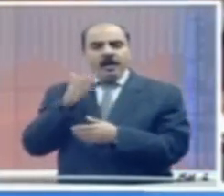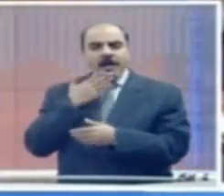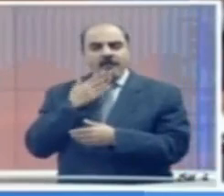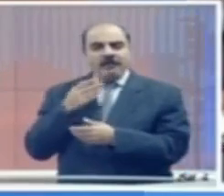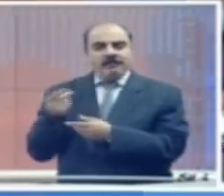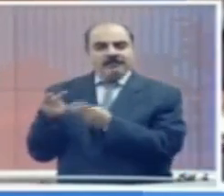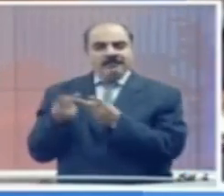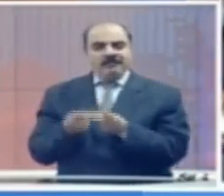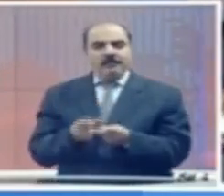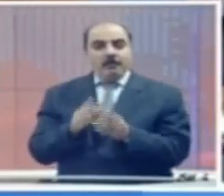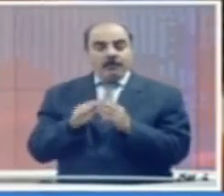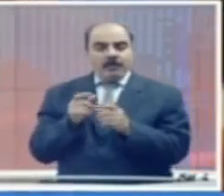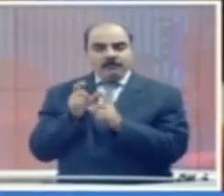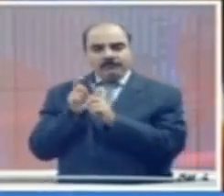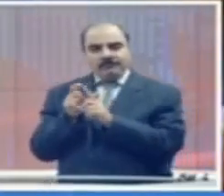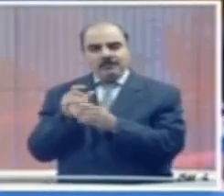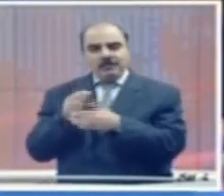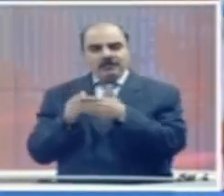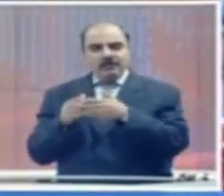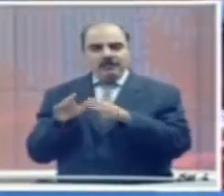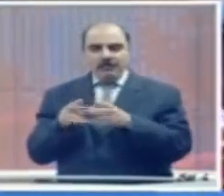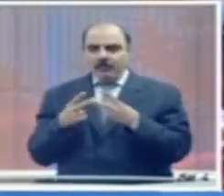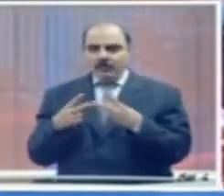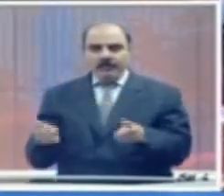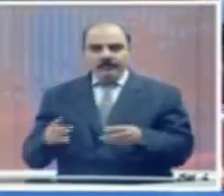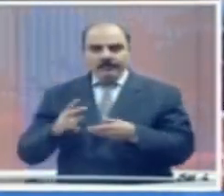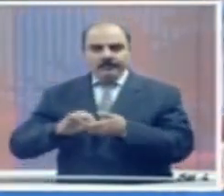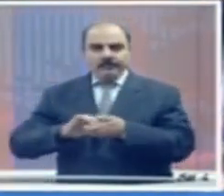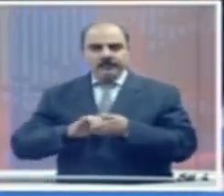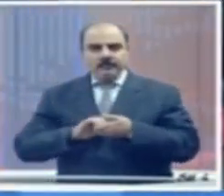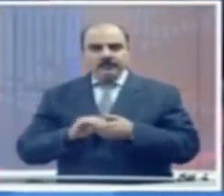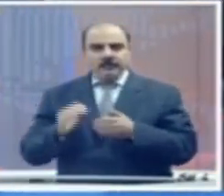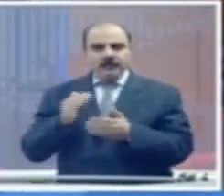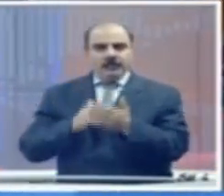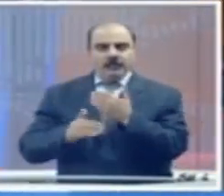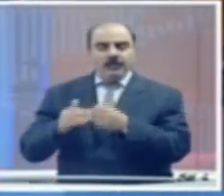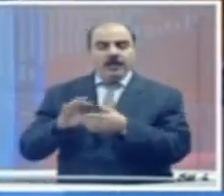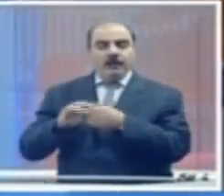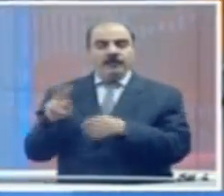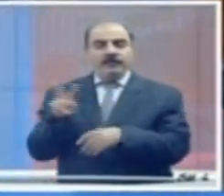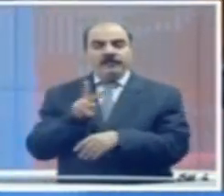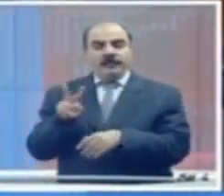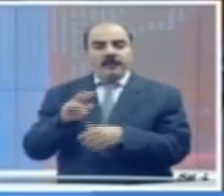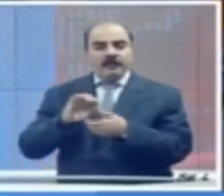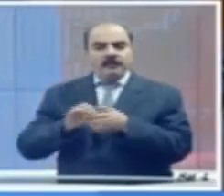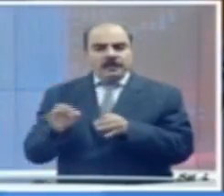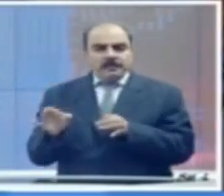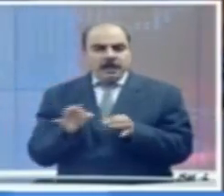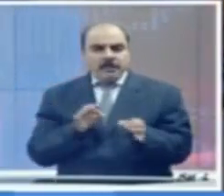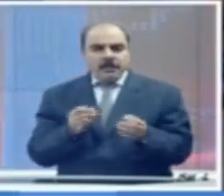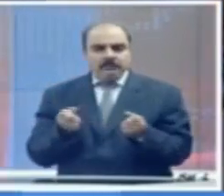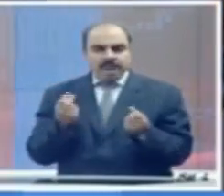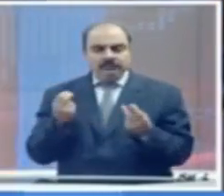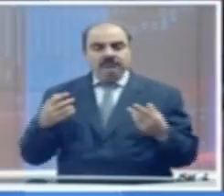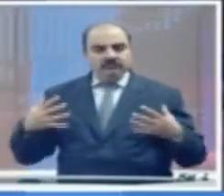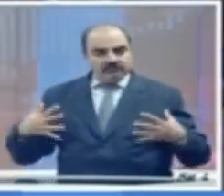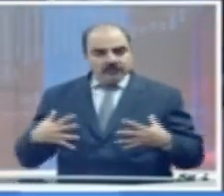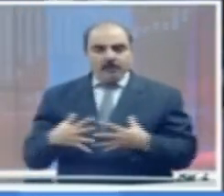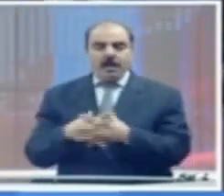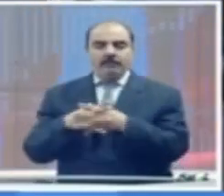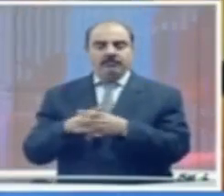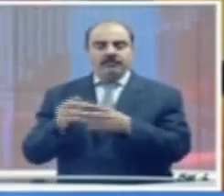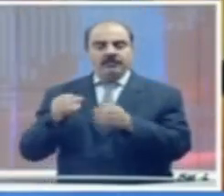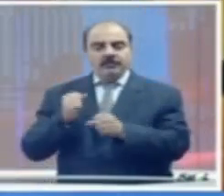ومؤسسة استثمارات الطاقة الإفريقية إيكورب برعاية مصر. وبموجب اتفاقية التعاون ستعمل المؤسستان